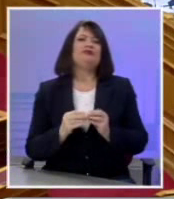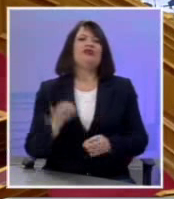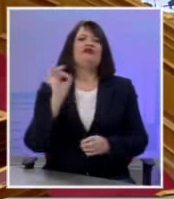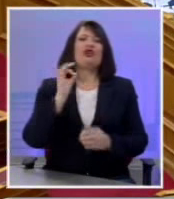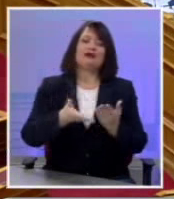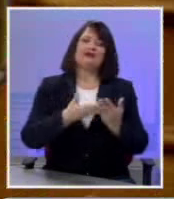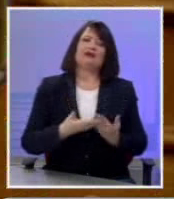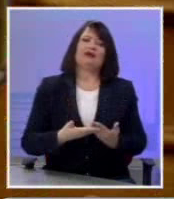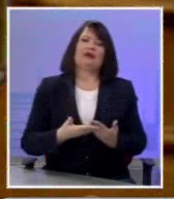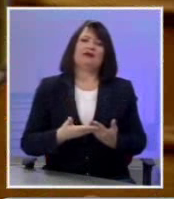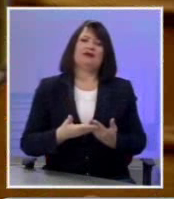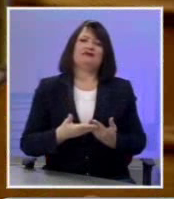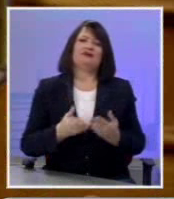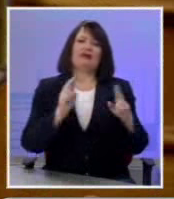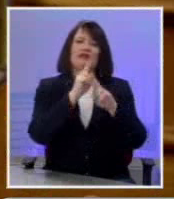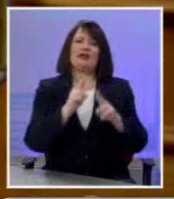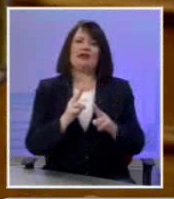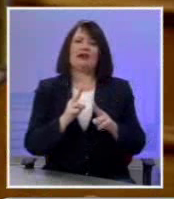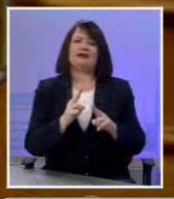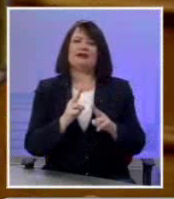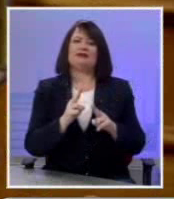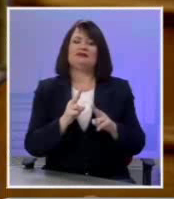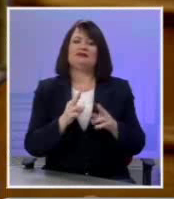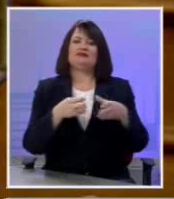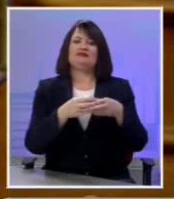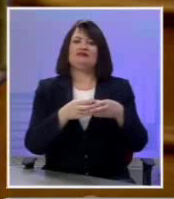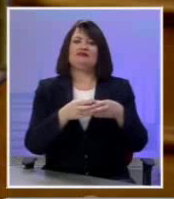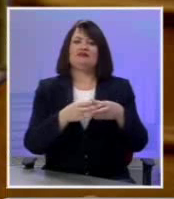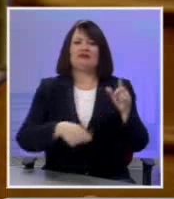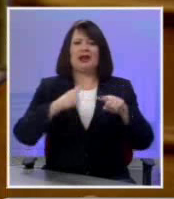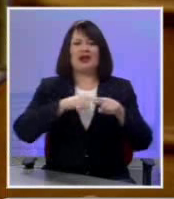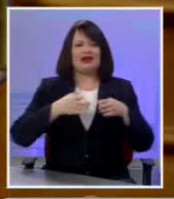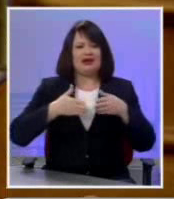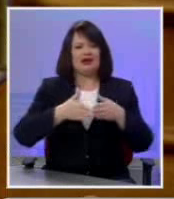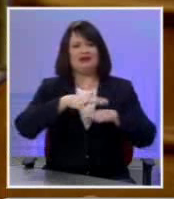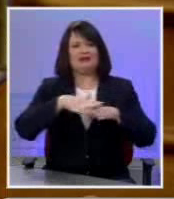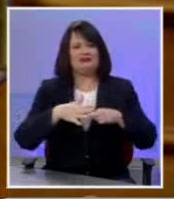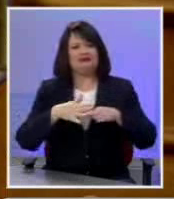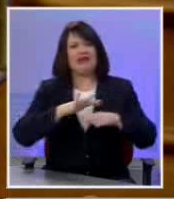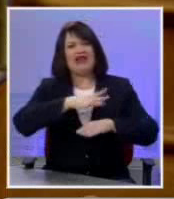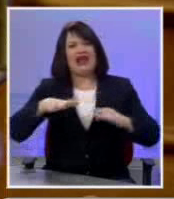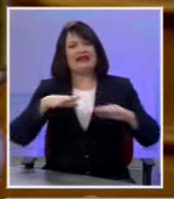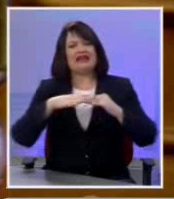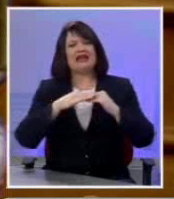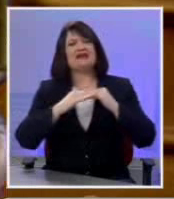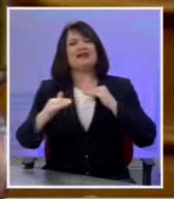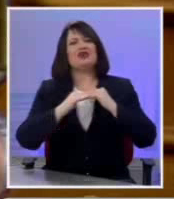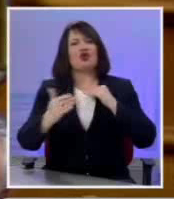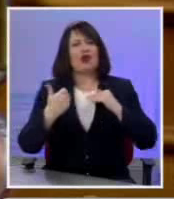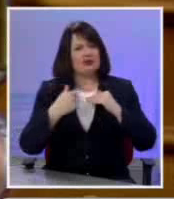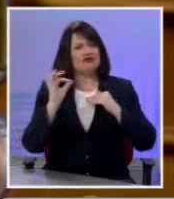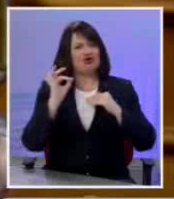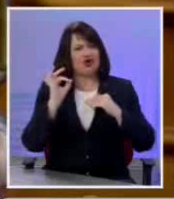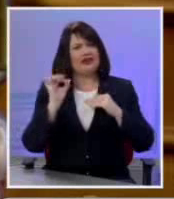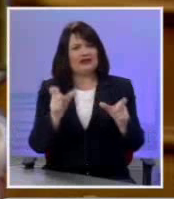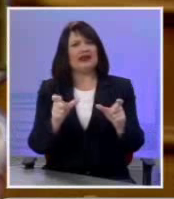Frontex, στη συνδρομή της ελληνικής ακτοφυλακής από τη Frontex στα θαλάσσια σύνορα. Ούτως ή άλλως, η Frontex